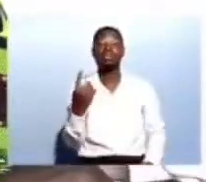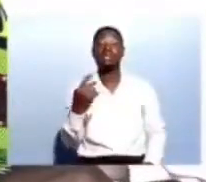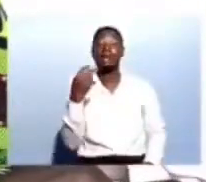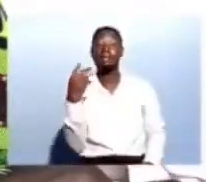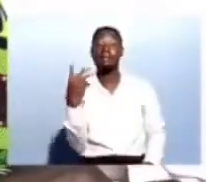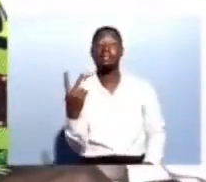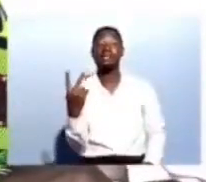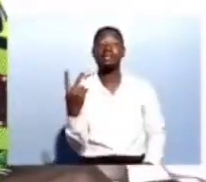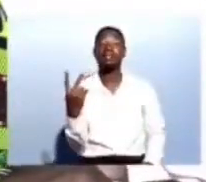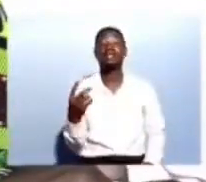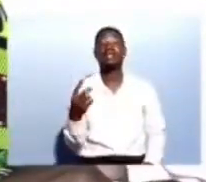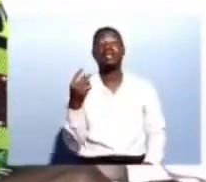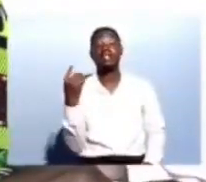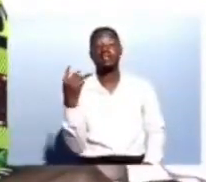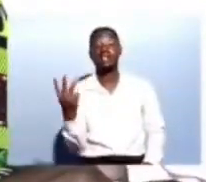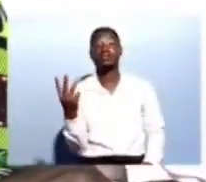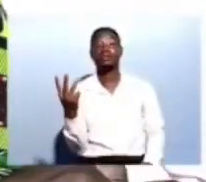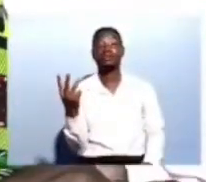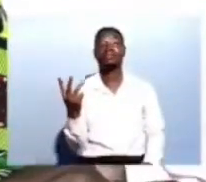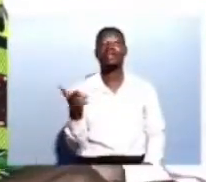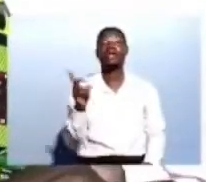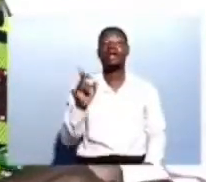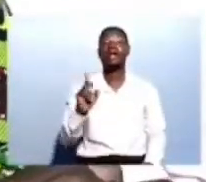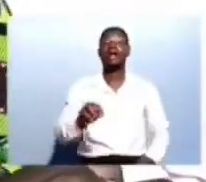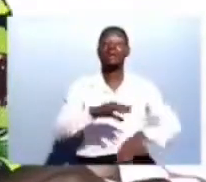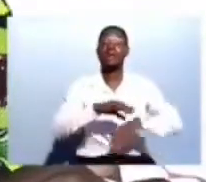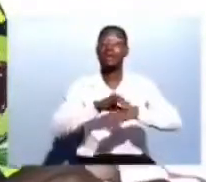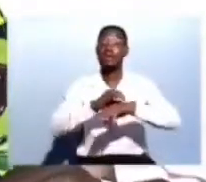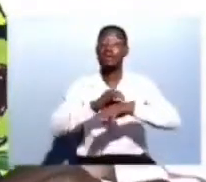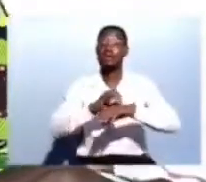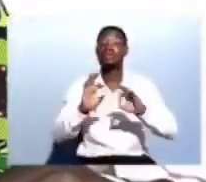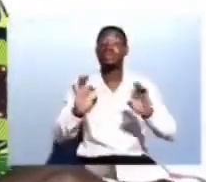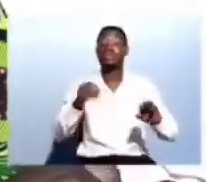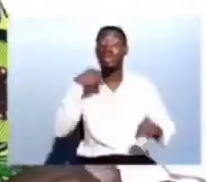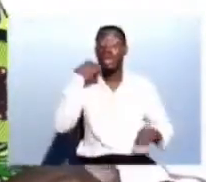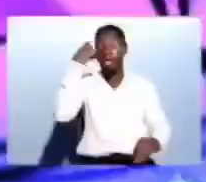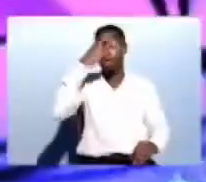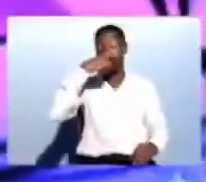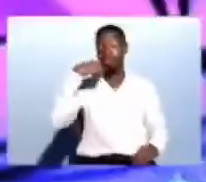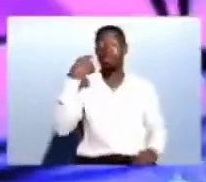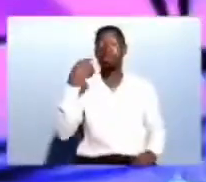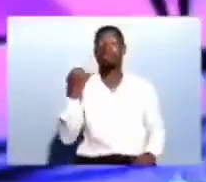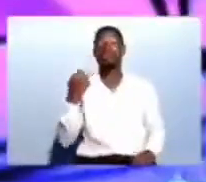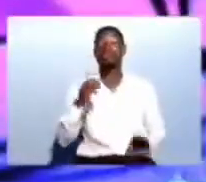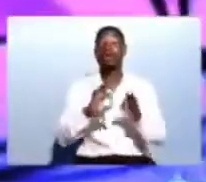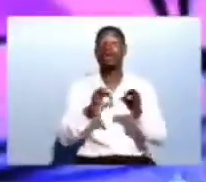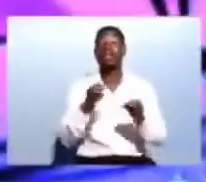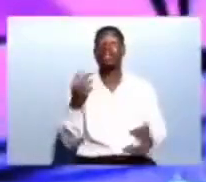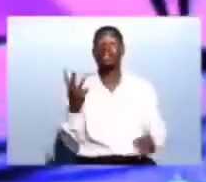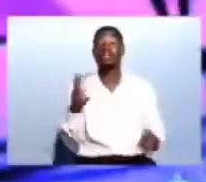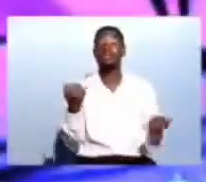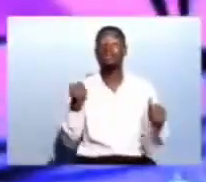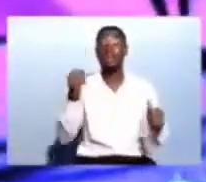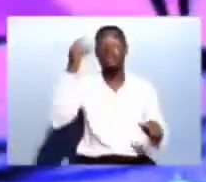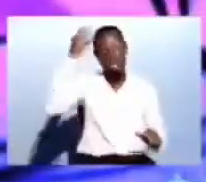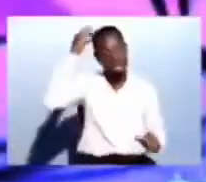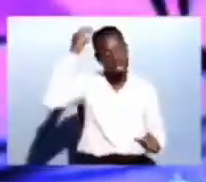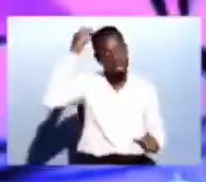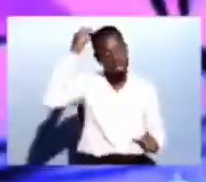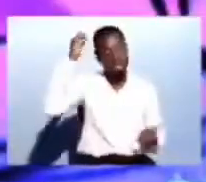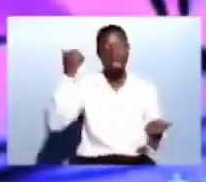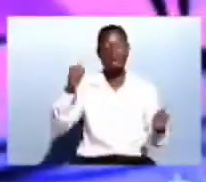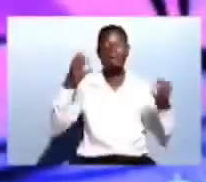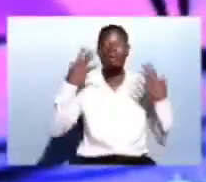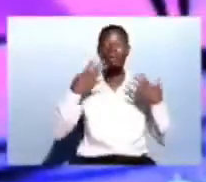pili, anakuja kupaka yale jua lisimchome ili awe na ngozi nzuri. Uso tu una aina tatu. Bado ya kichwani, bado ya